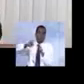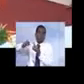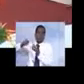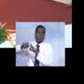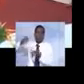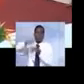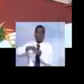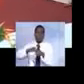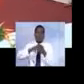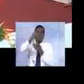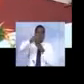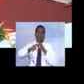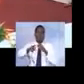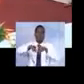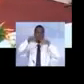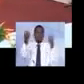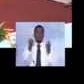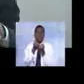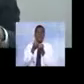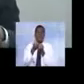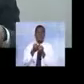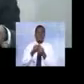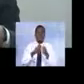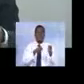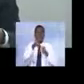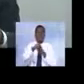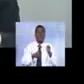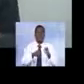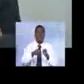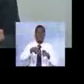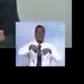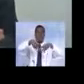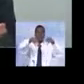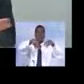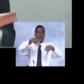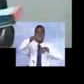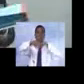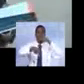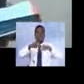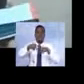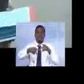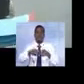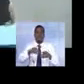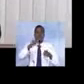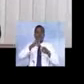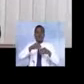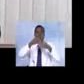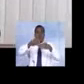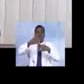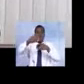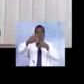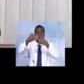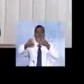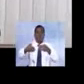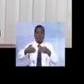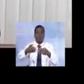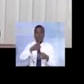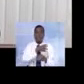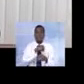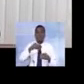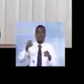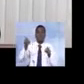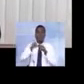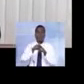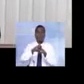plan social. Donc, le Conseil note que la gestion des marchés publics évolue de façon satisfaisante,